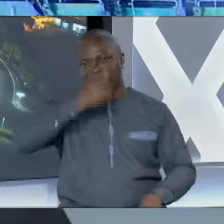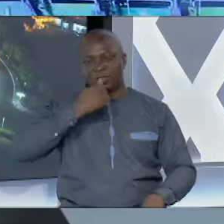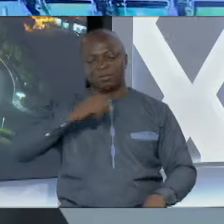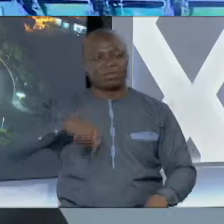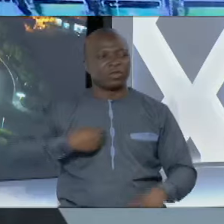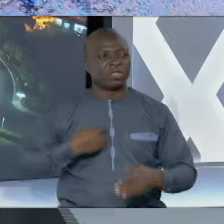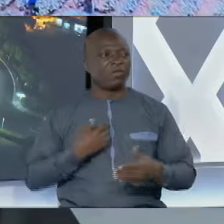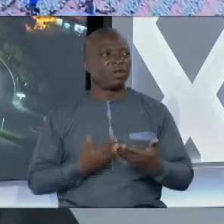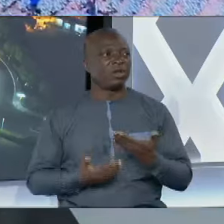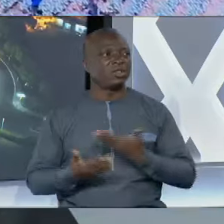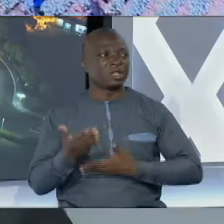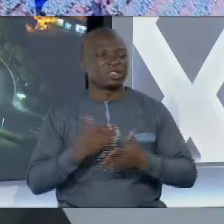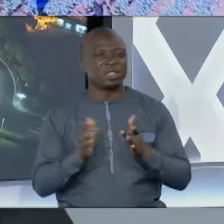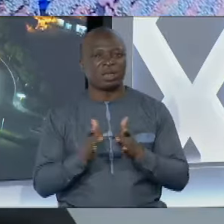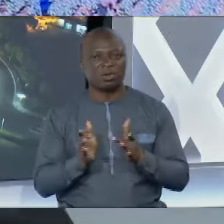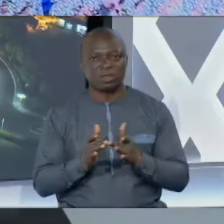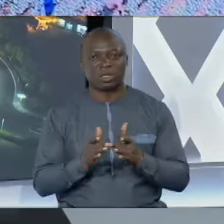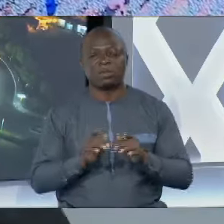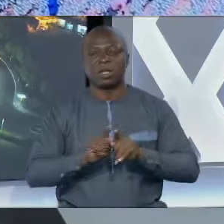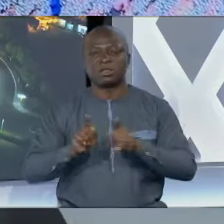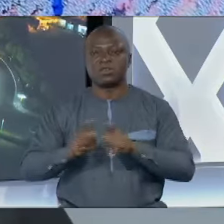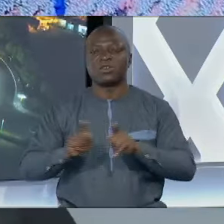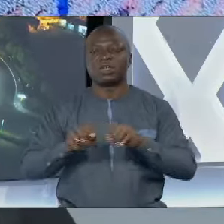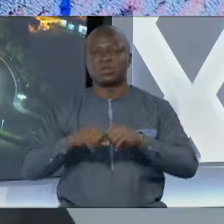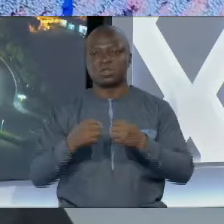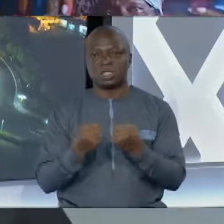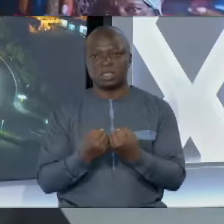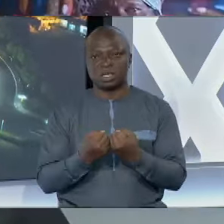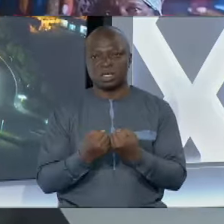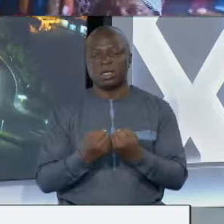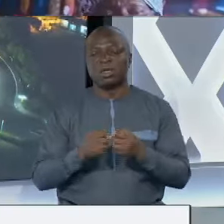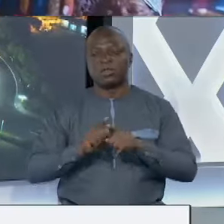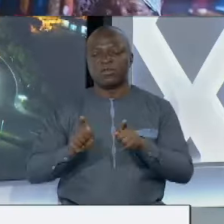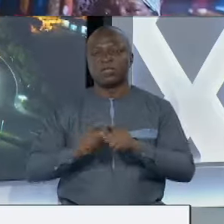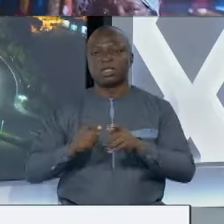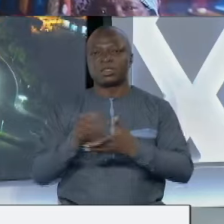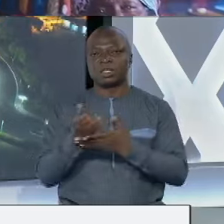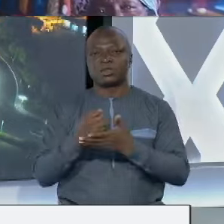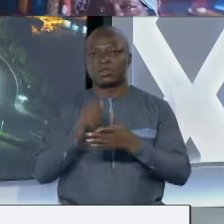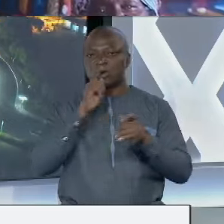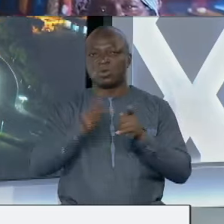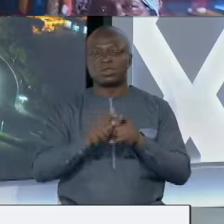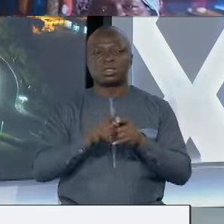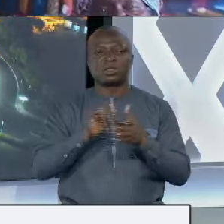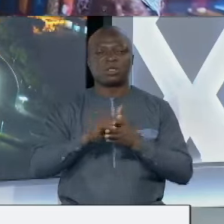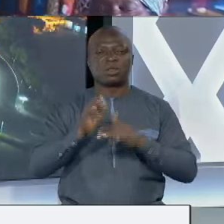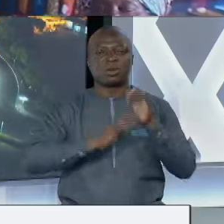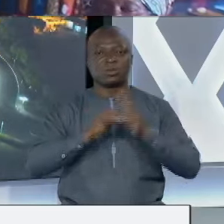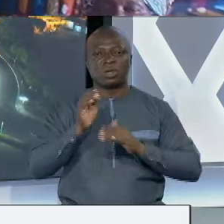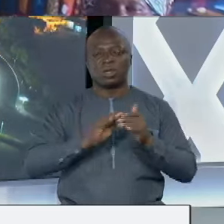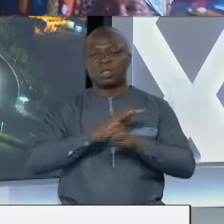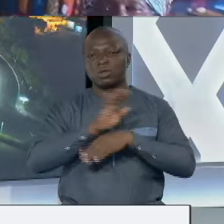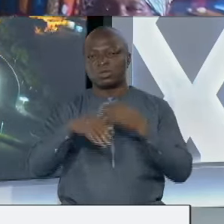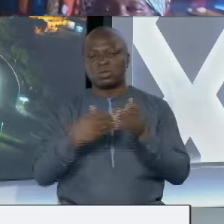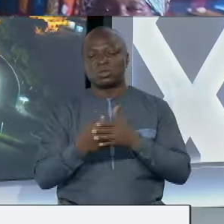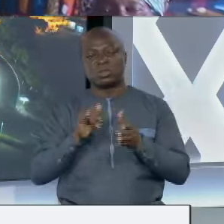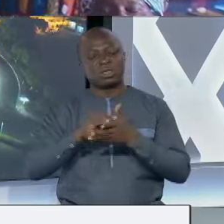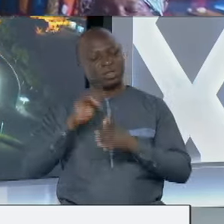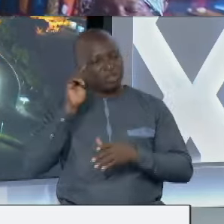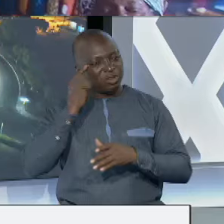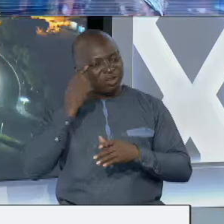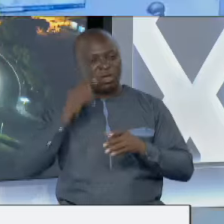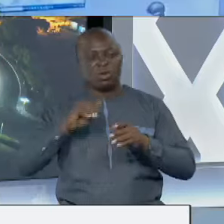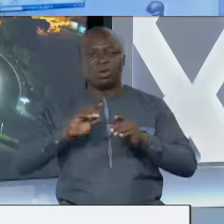avons échangé des contacts avec différentes entreprises de différents secteurs, que ce soit dans le domaine de la plasturgie, dans le domaine de la chimie, dans le